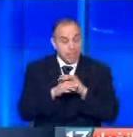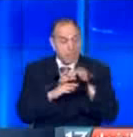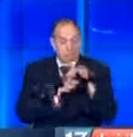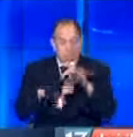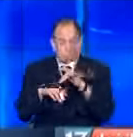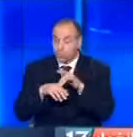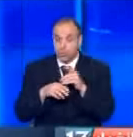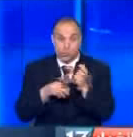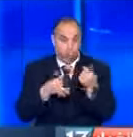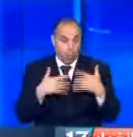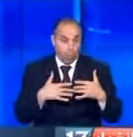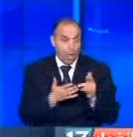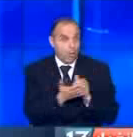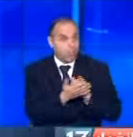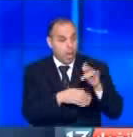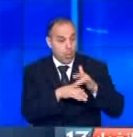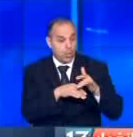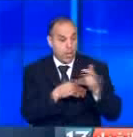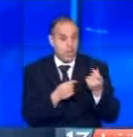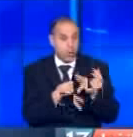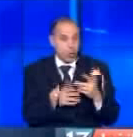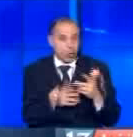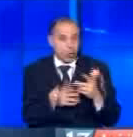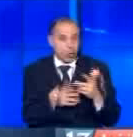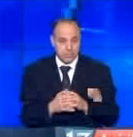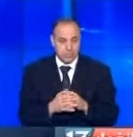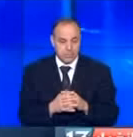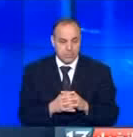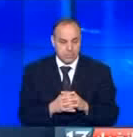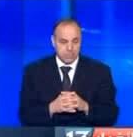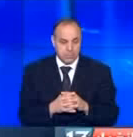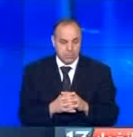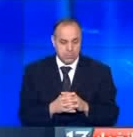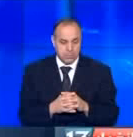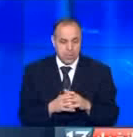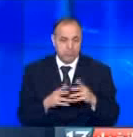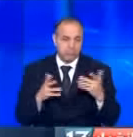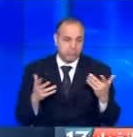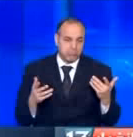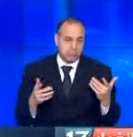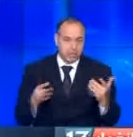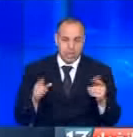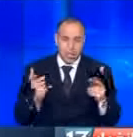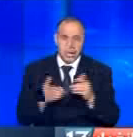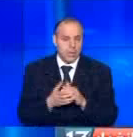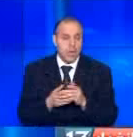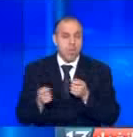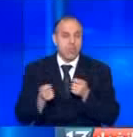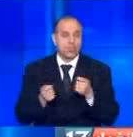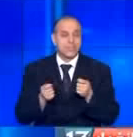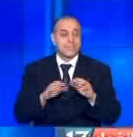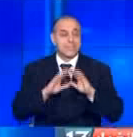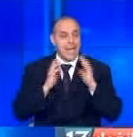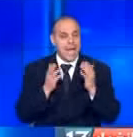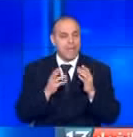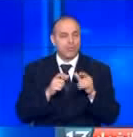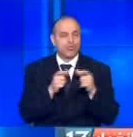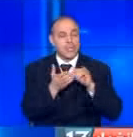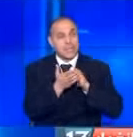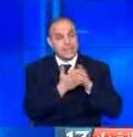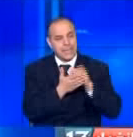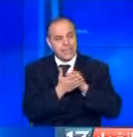المشاهدين بطرق أو ما هي الوسائل التي تكون لوضع أو أولئك الذين سينطلقون رحلات كانت مبرمجة اليوم أو خلال 24